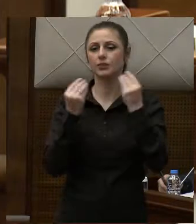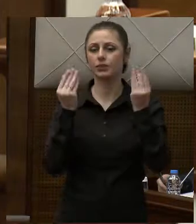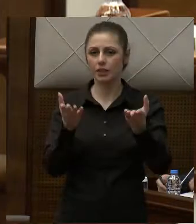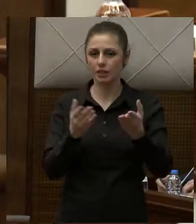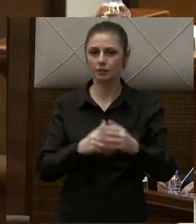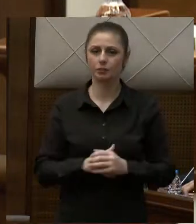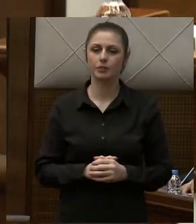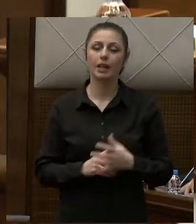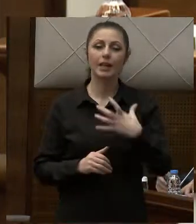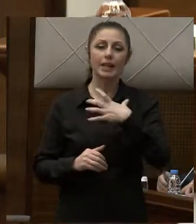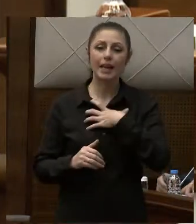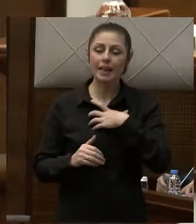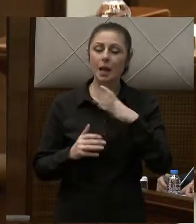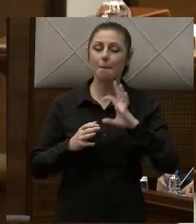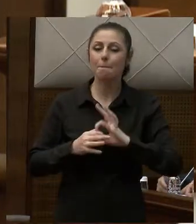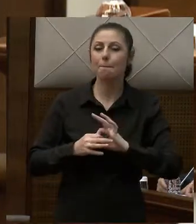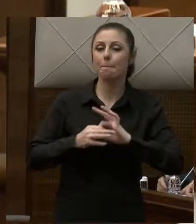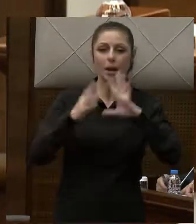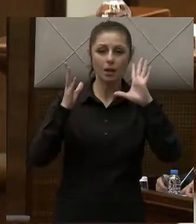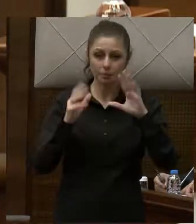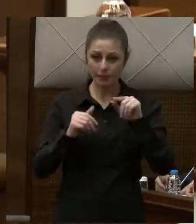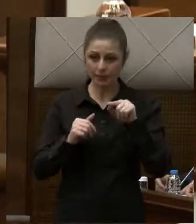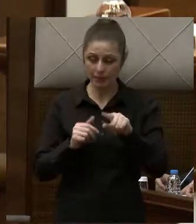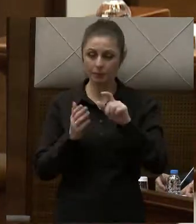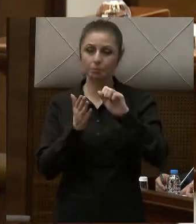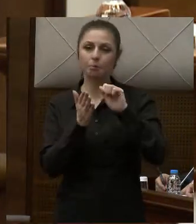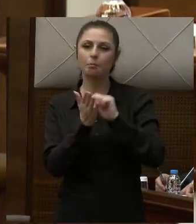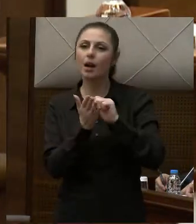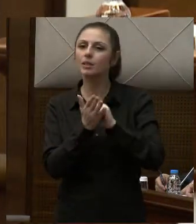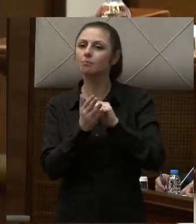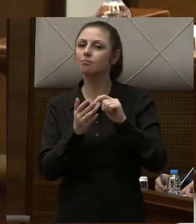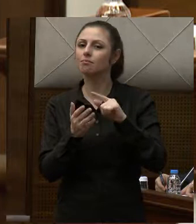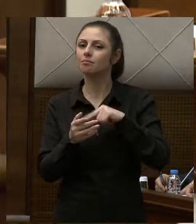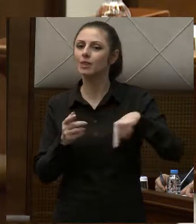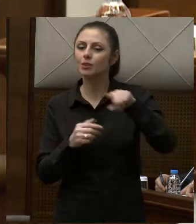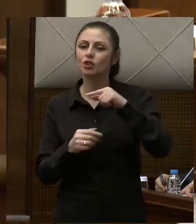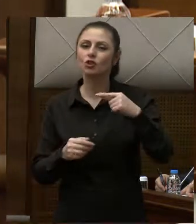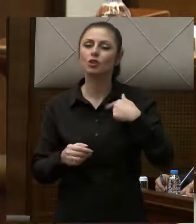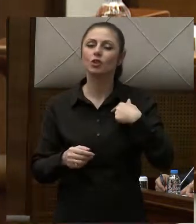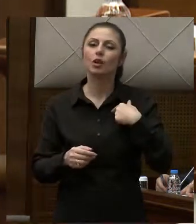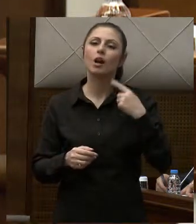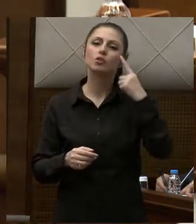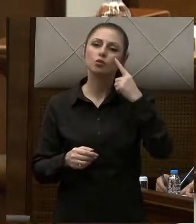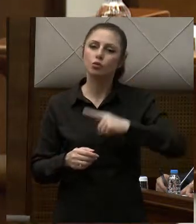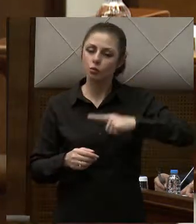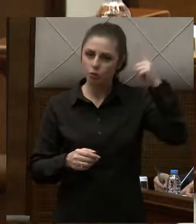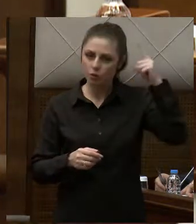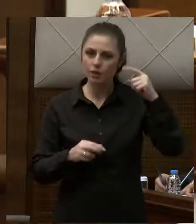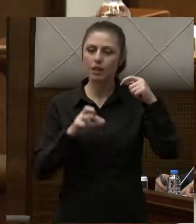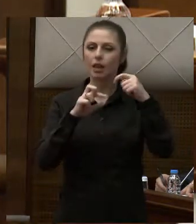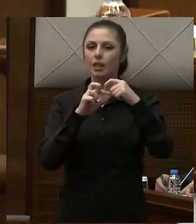Yerli, bağımsız ve milli bir duruş sergileyen basın mensuplarımız, Cumhurbaşkanımız Sayın Recep Tayyip Erdoğan'ın